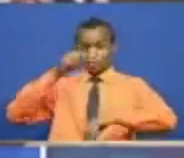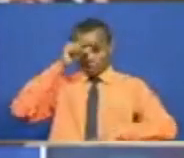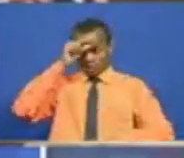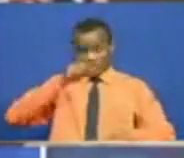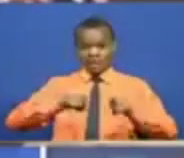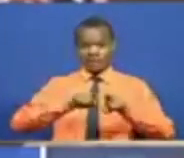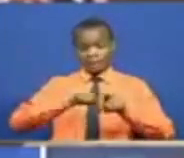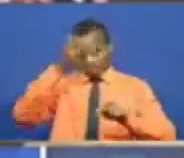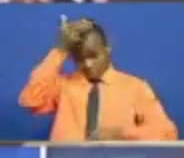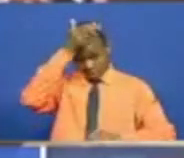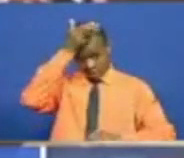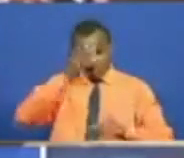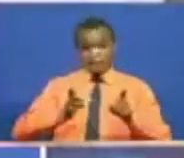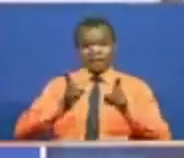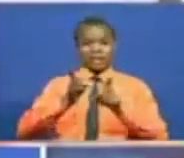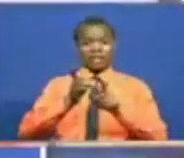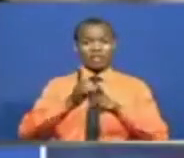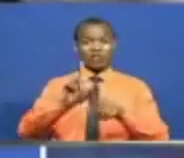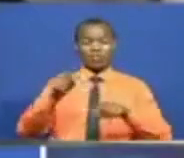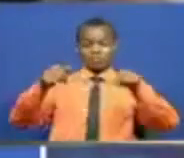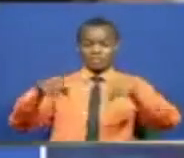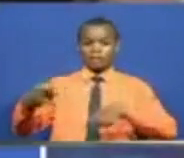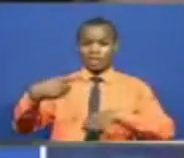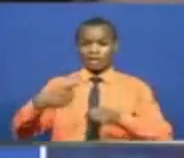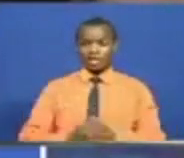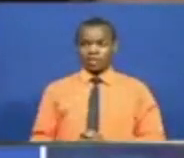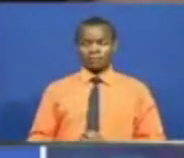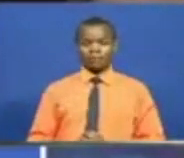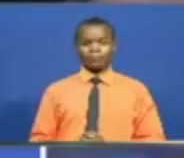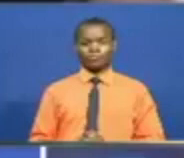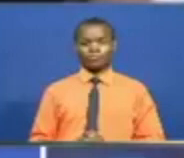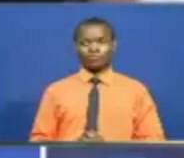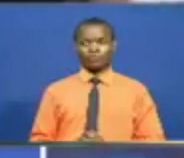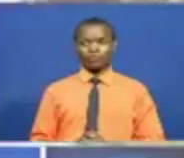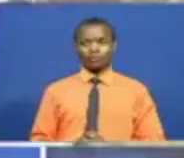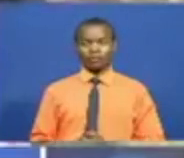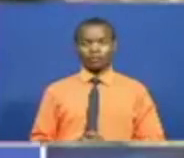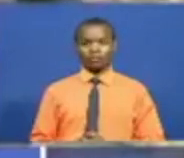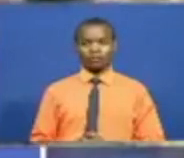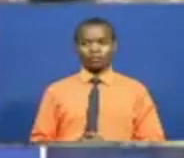matabibu wakifuatia tarehe mosi mwezi huu. Purity Moseo, Darubini, Nairobi.